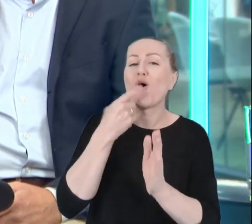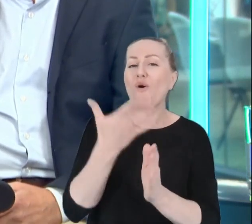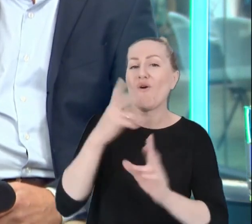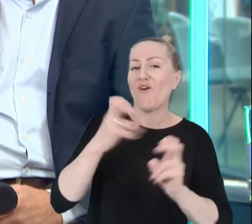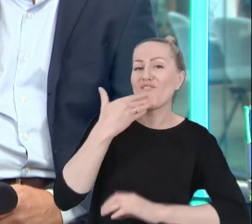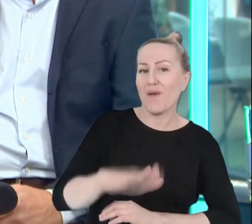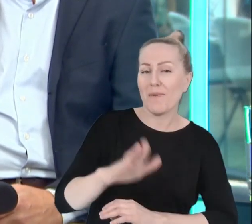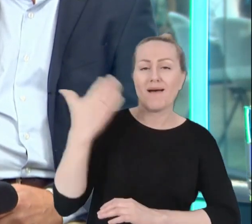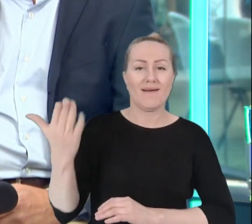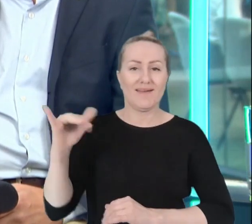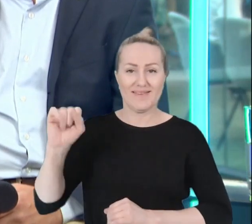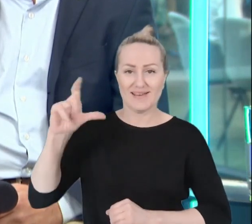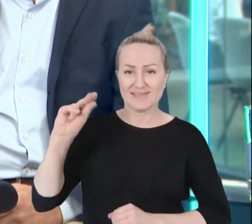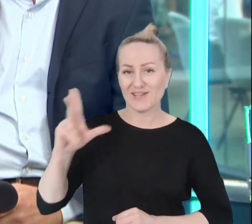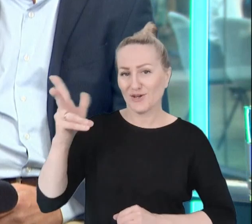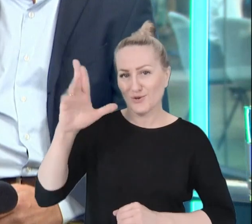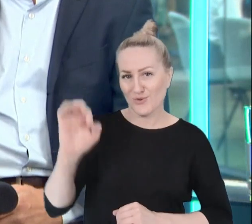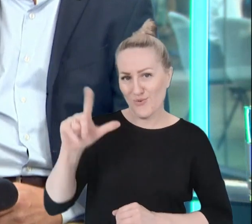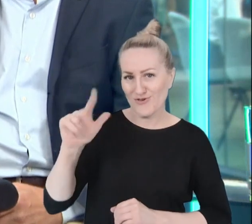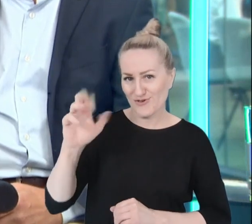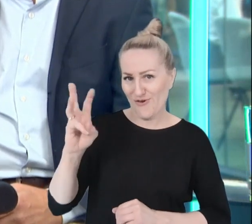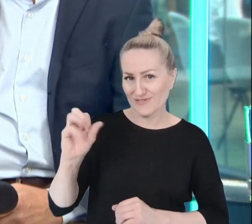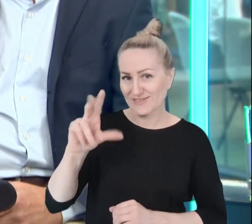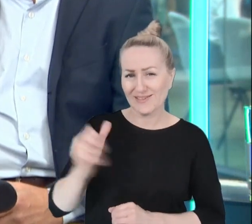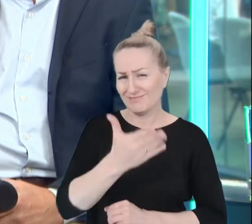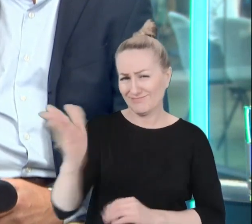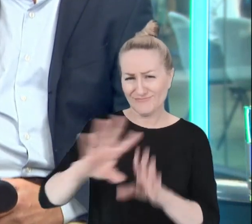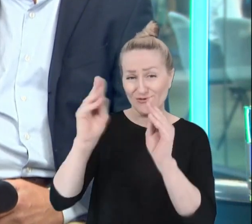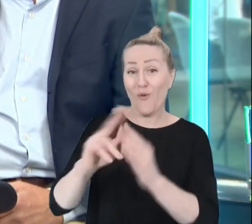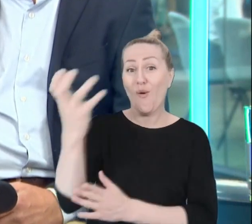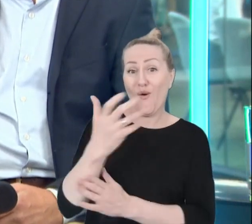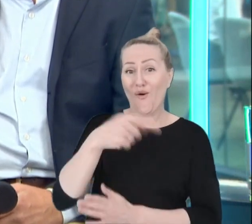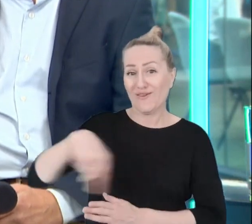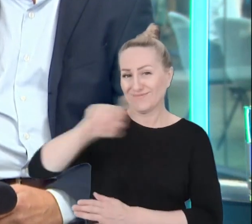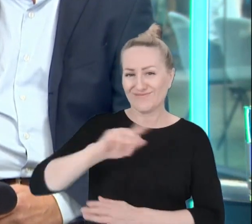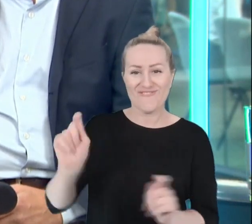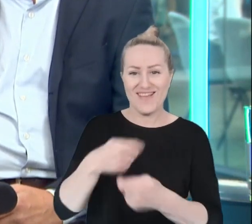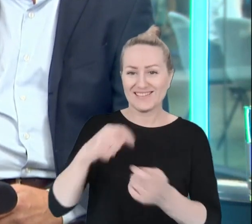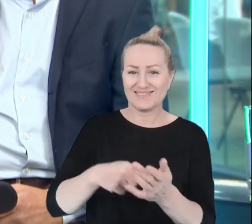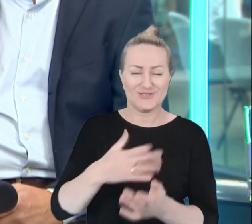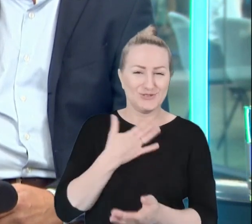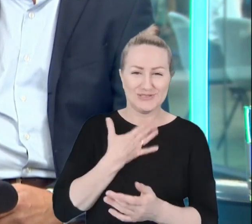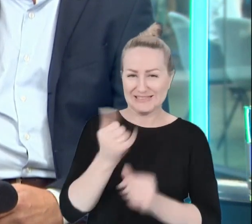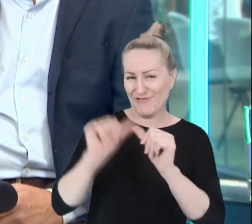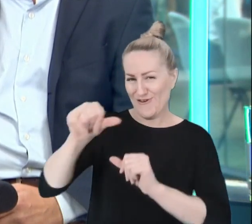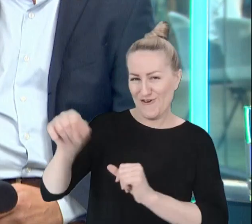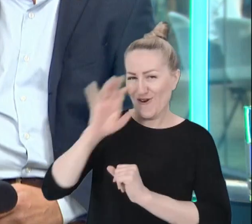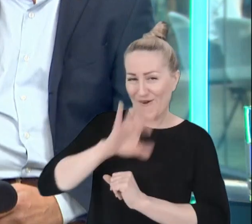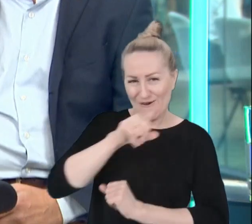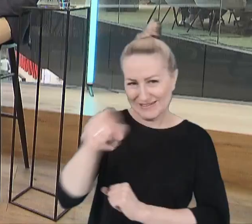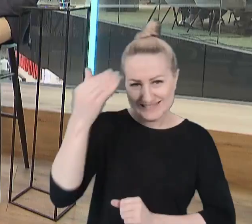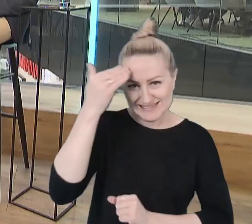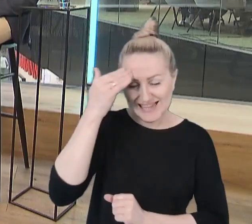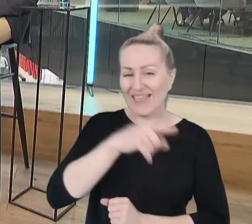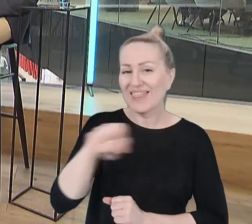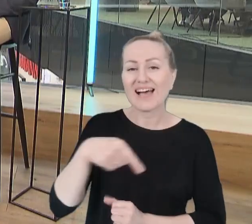Królikowski, którego znają wszyscy chyba oglądający tutaj festiwal co roku i będący z nami związani, ponieważ